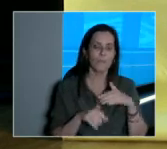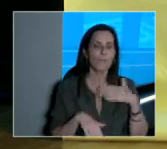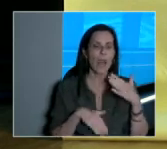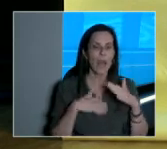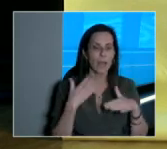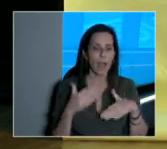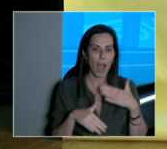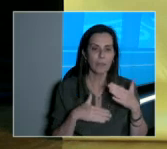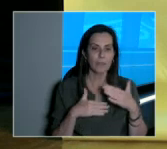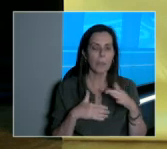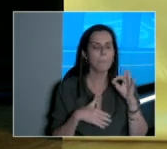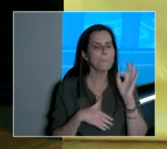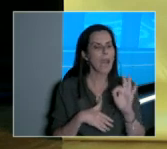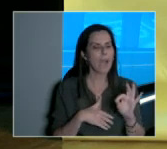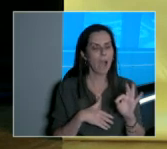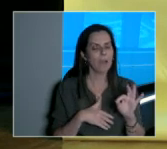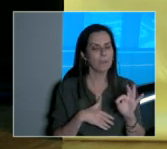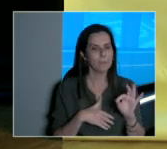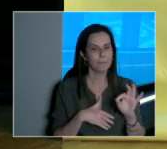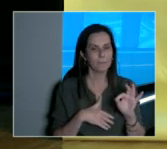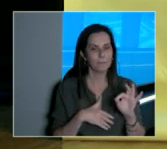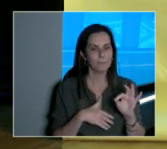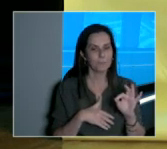לאט כרסם וכרסם עוד ועוד